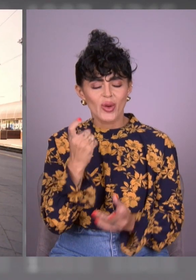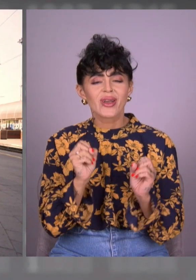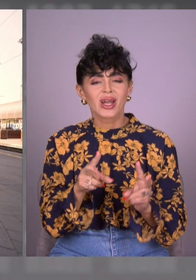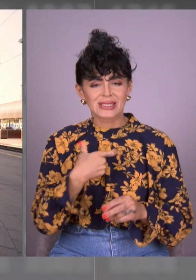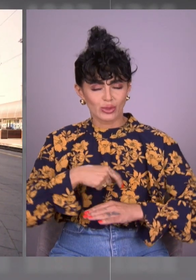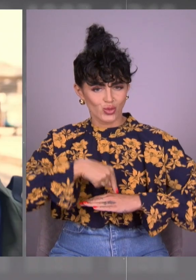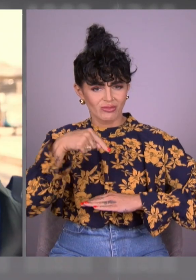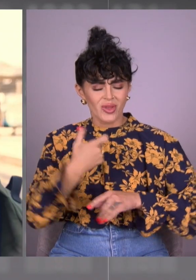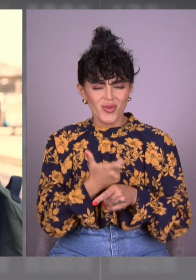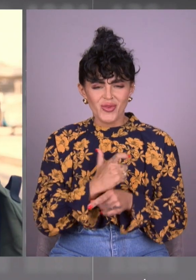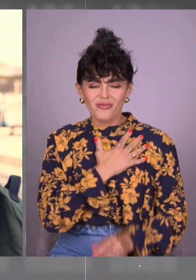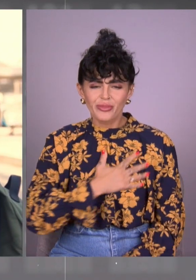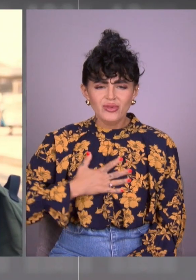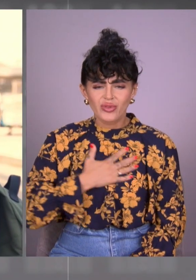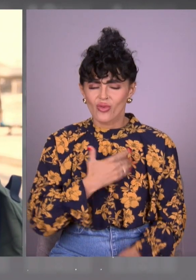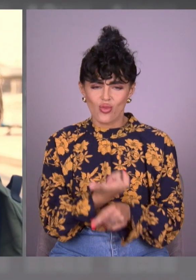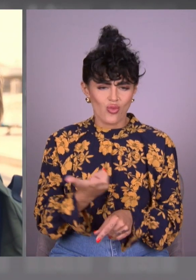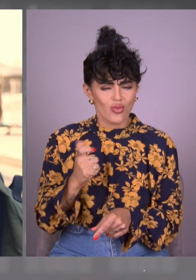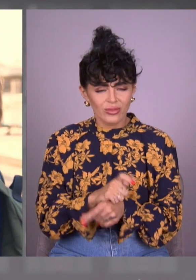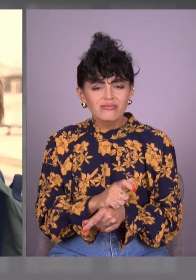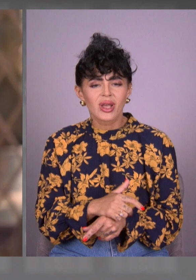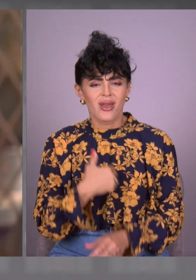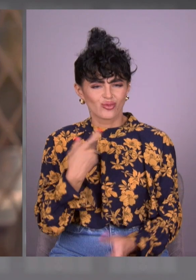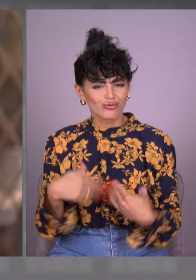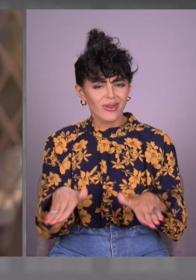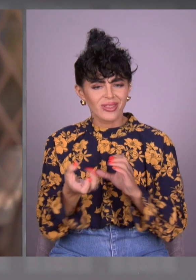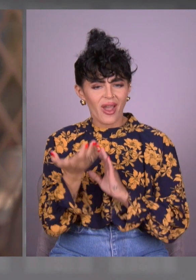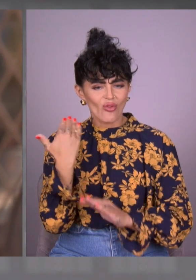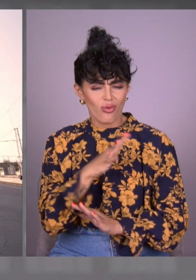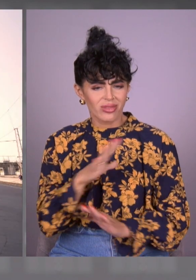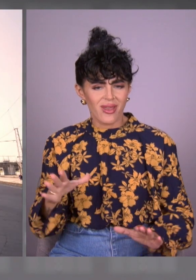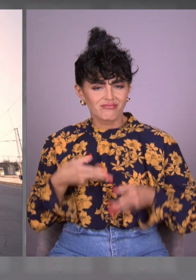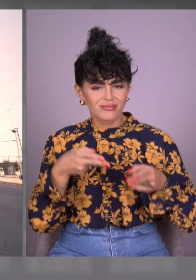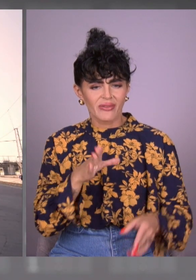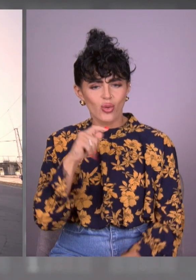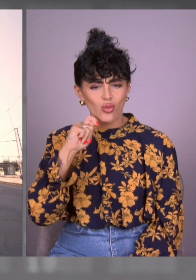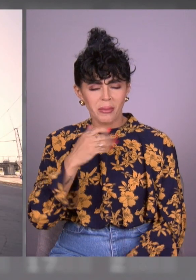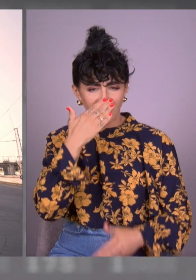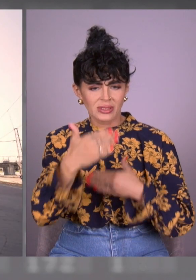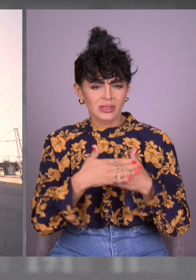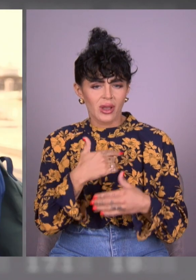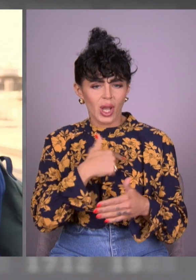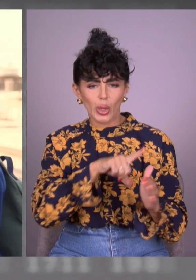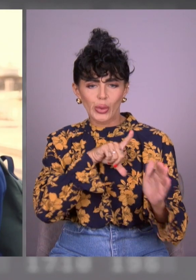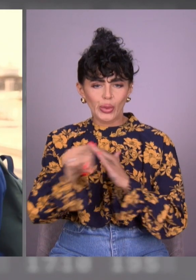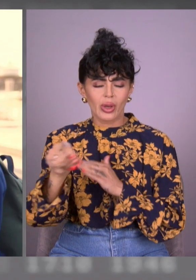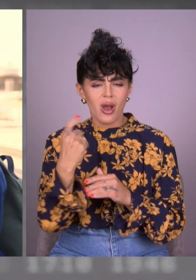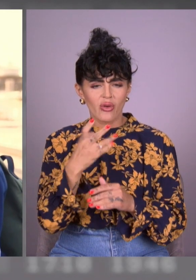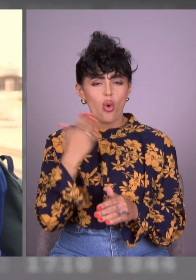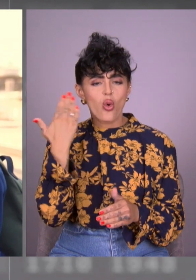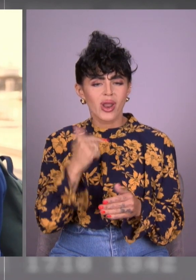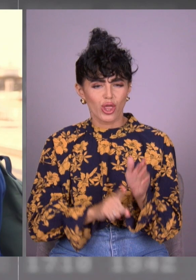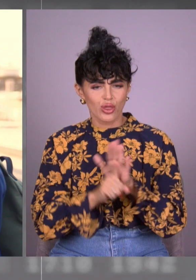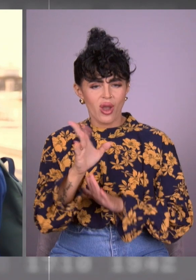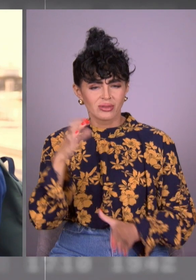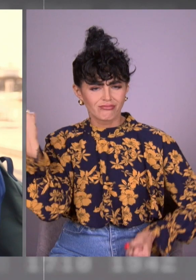Хвилююче, багато переживань. Давно не були. Скільки не були? Ми виїхали з Харкова під час